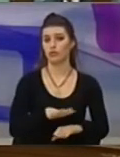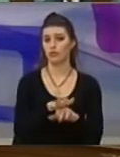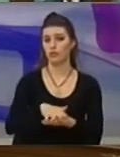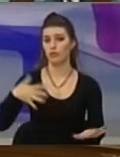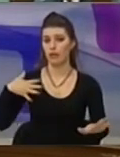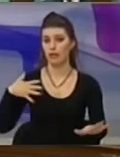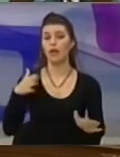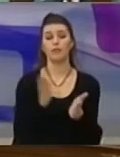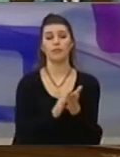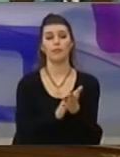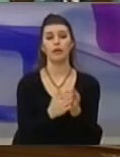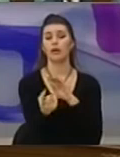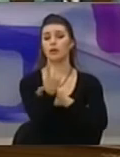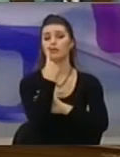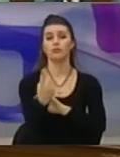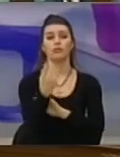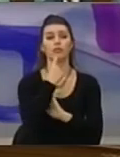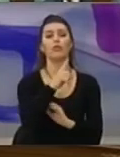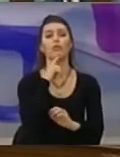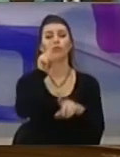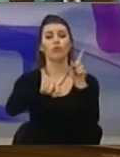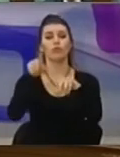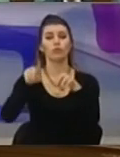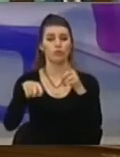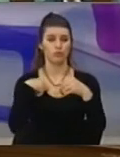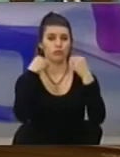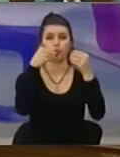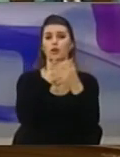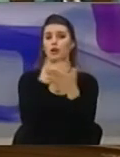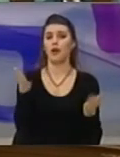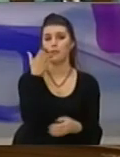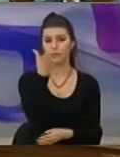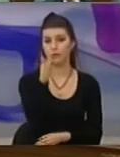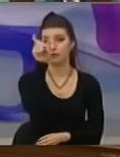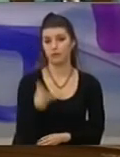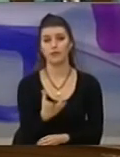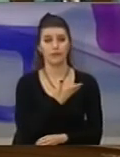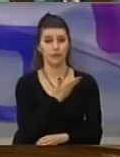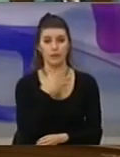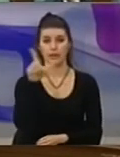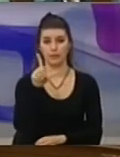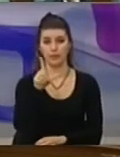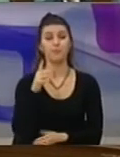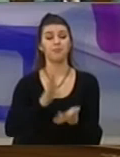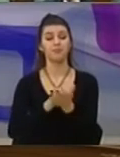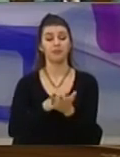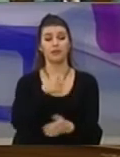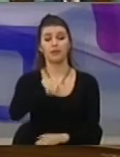cili minister, Fatmir, ku do që je, po ta tham tash, nuk do ta mirë të fjallën dhe t'ju